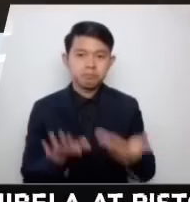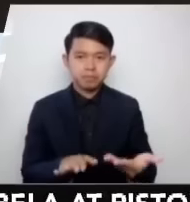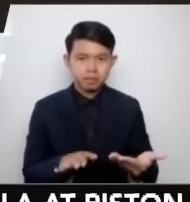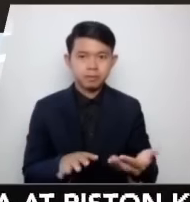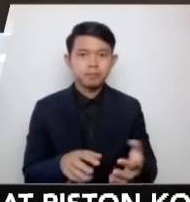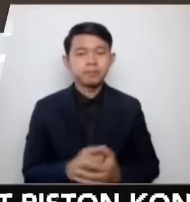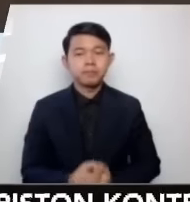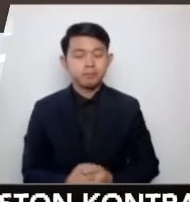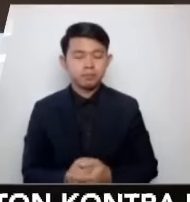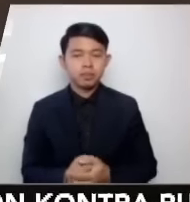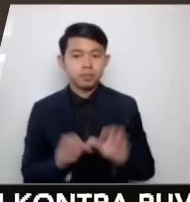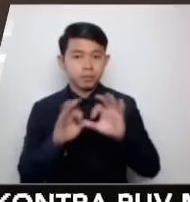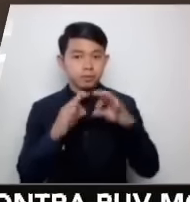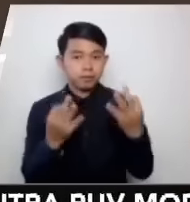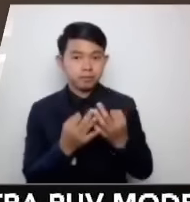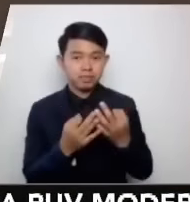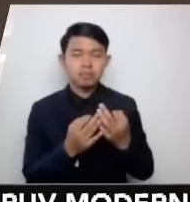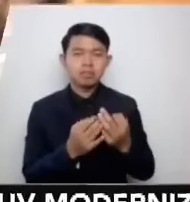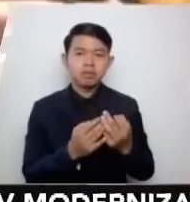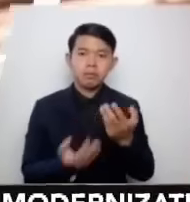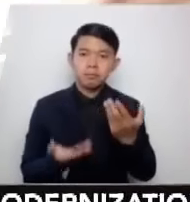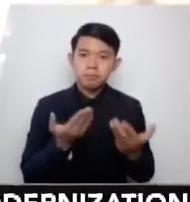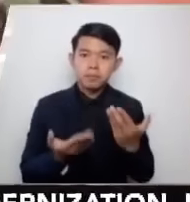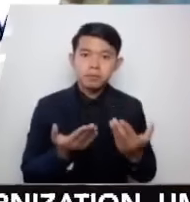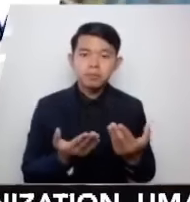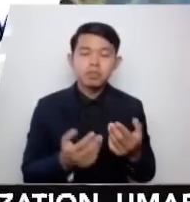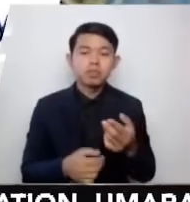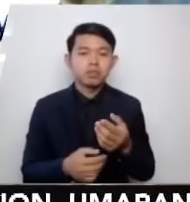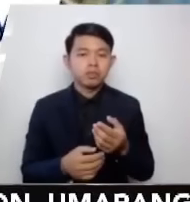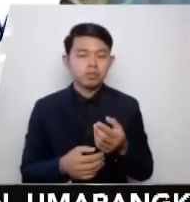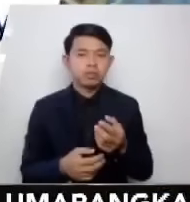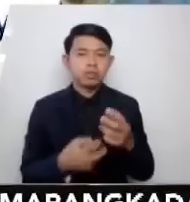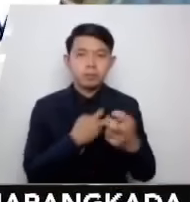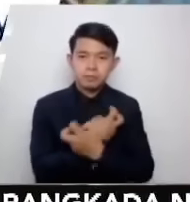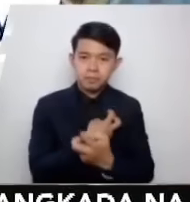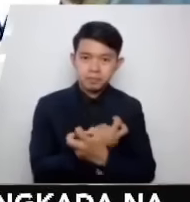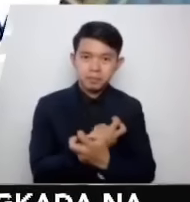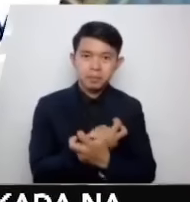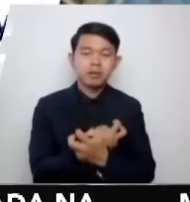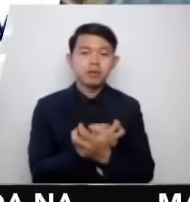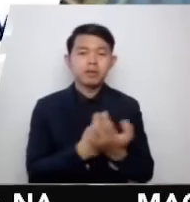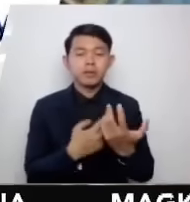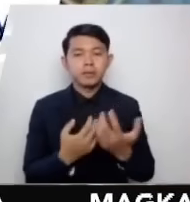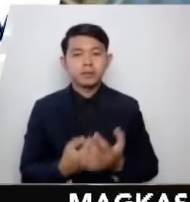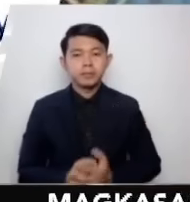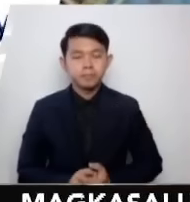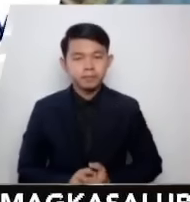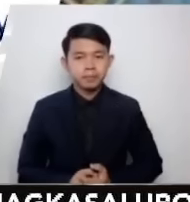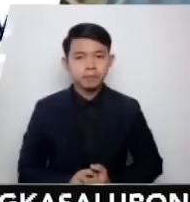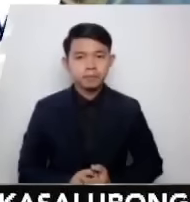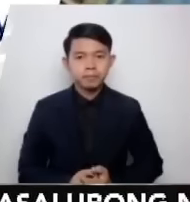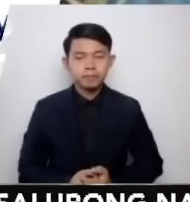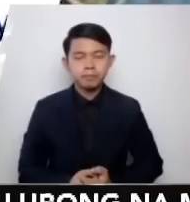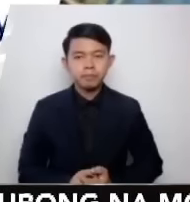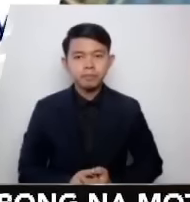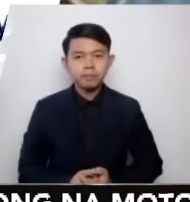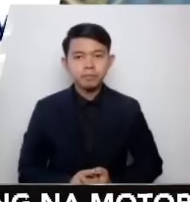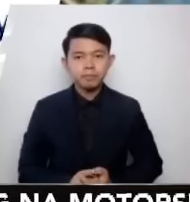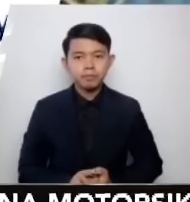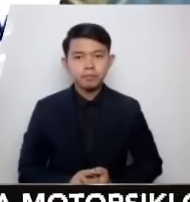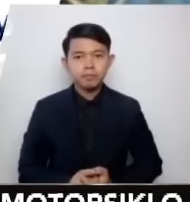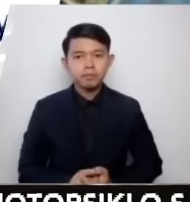pamilya, nilason ang kanilang mga aso. Puro gilig ka ng nahubog ang iro mo. Ya, angko. Palayo diha,